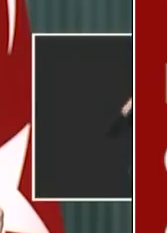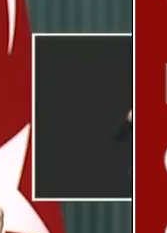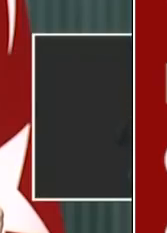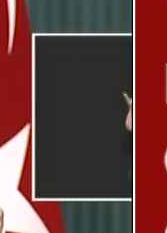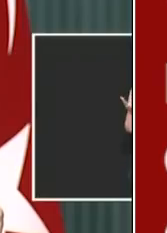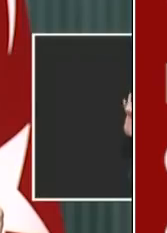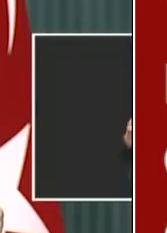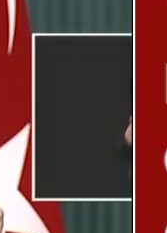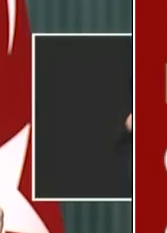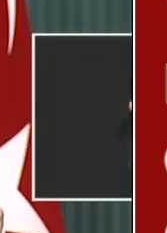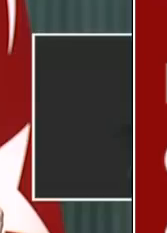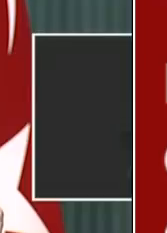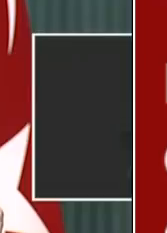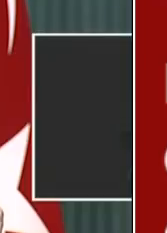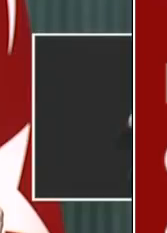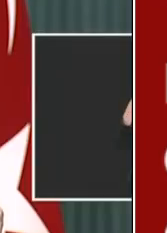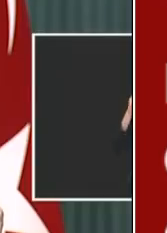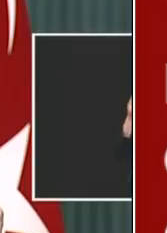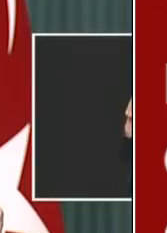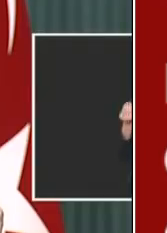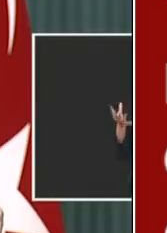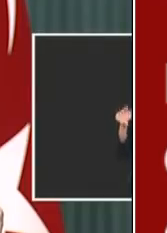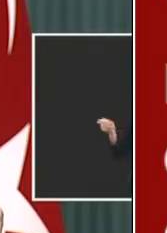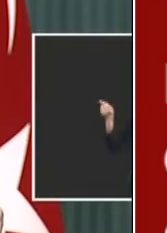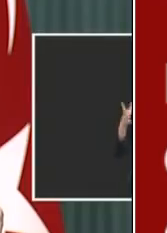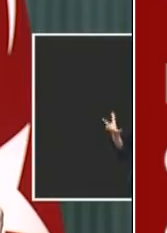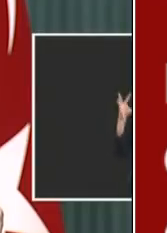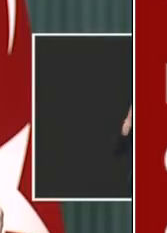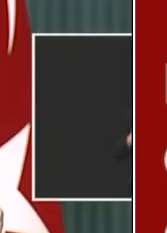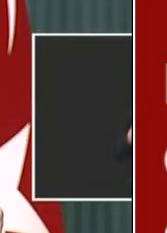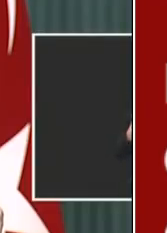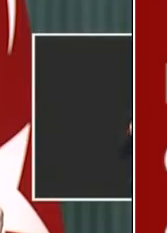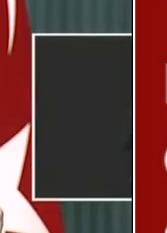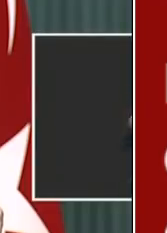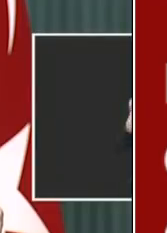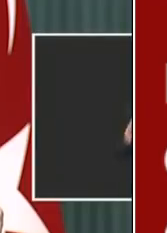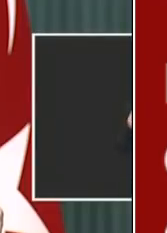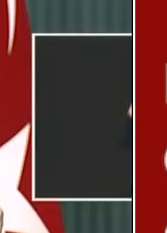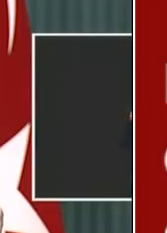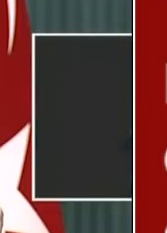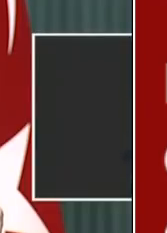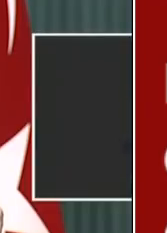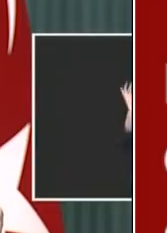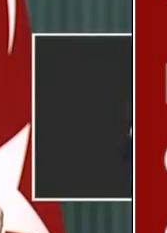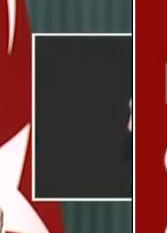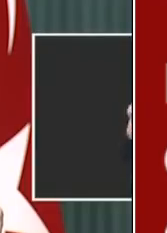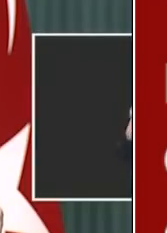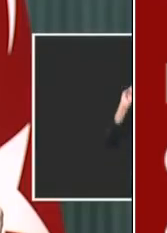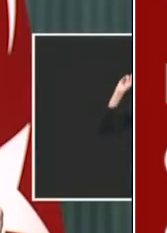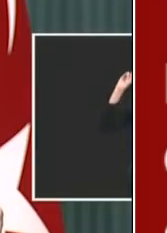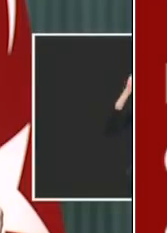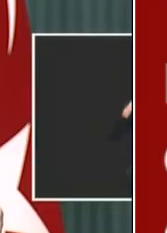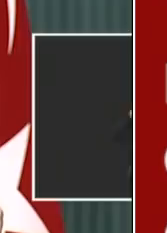gören 651 bin üreticimiz e toplamda 2,6 milyar lira kuraklık